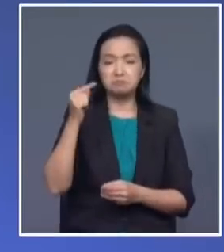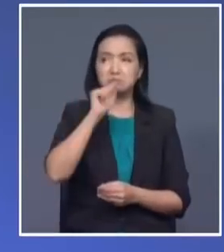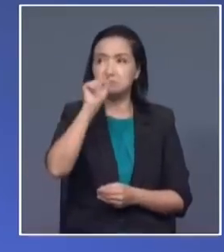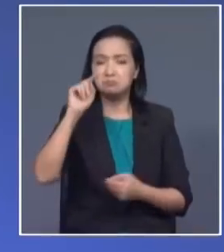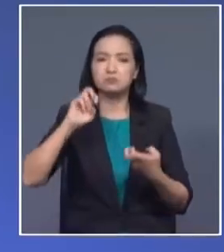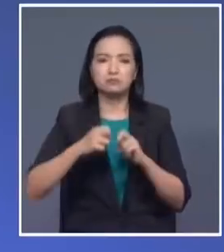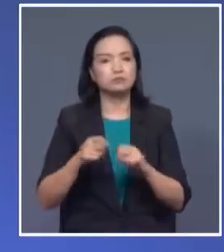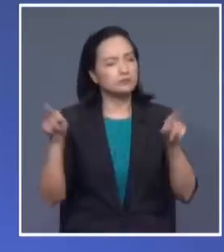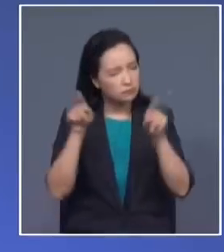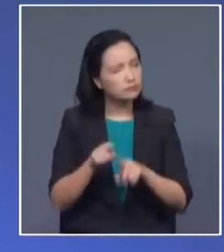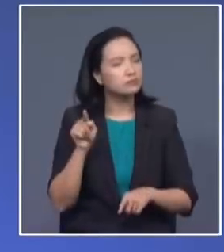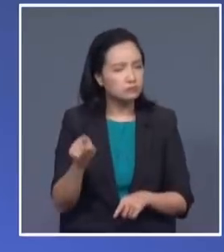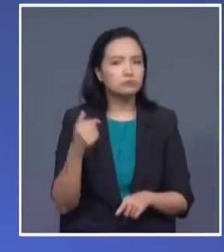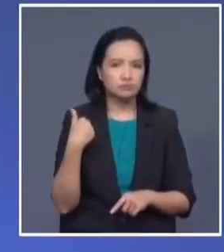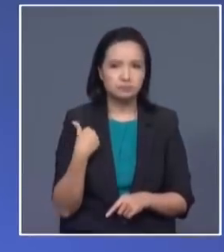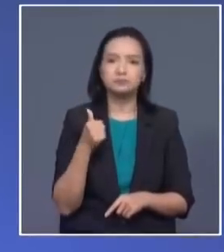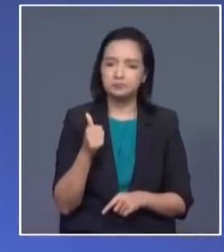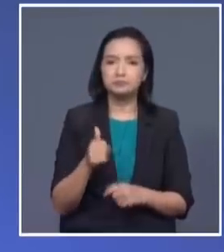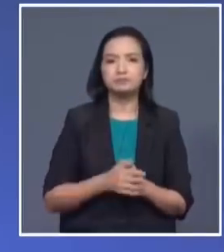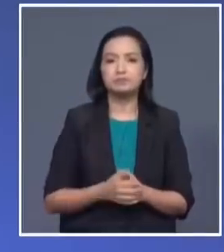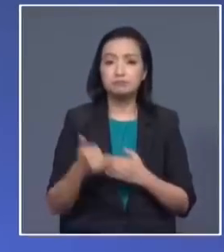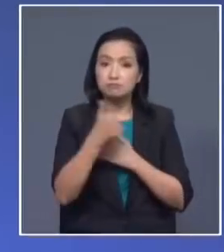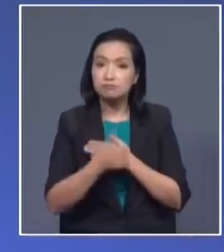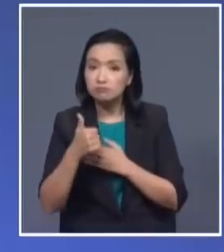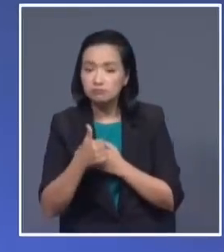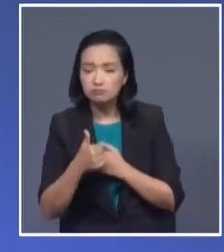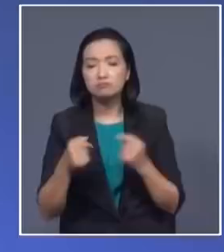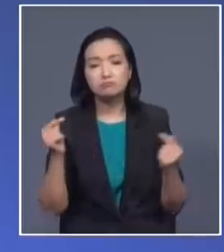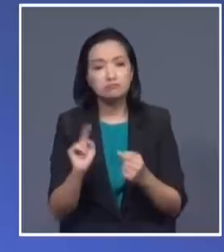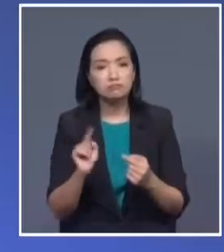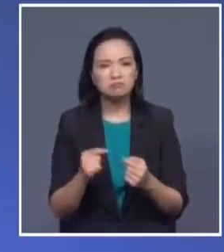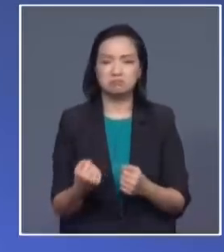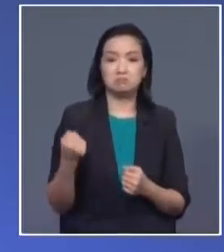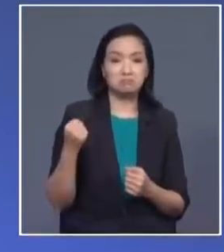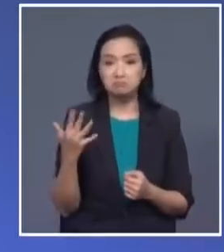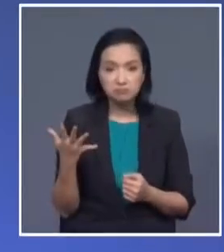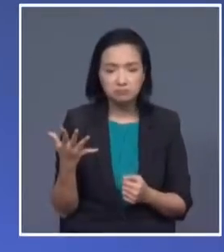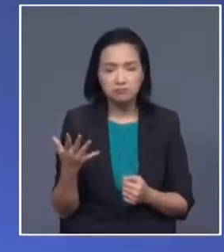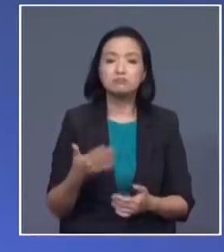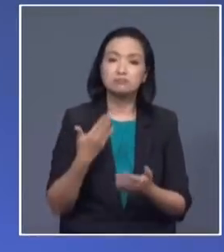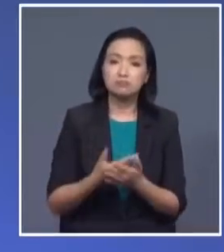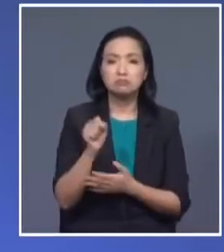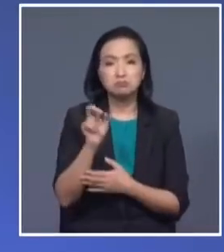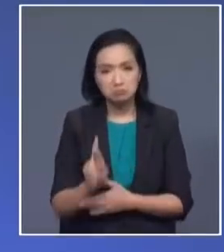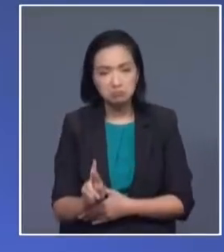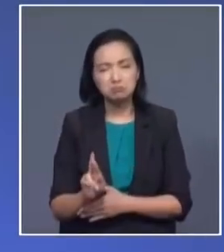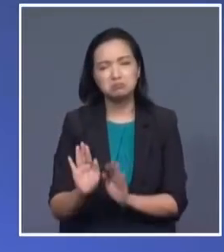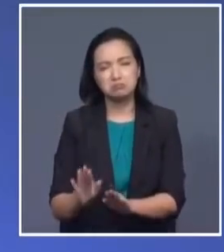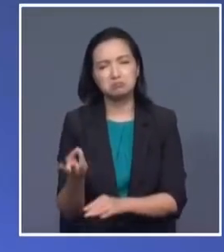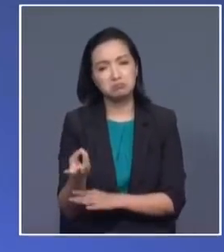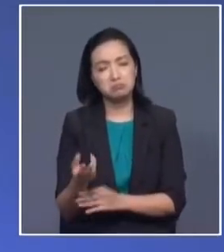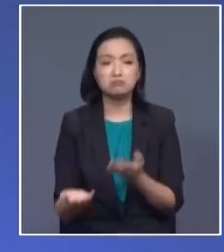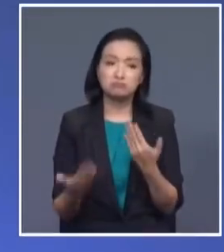หาในรูปแบบที่คล้ายกันนี้ได้โดยเฉพาะประเทศที่มีฐานะด้านต่างประเทศไม่เข้มแข็งนักเช่นมีเงินสำรองระหว่างประเทศต่ำ